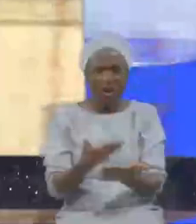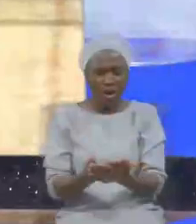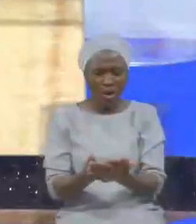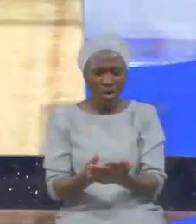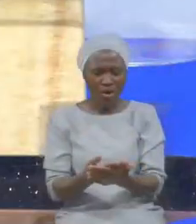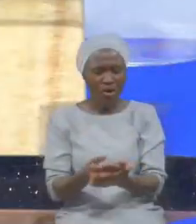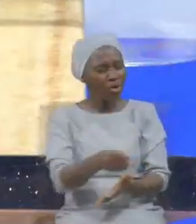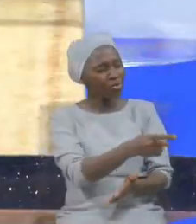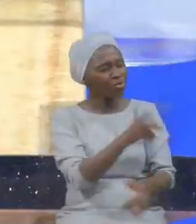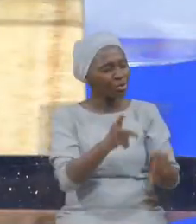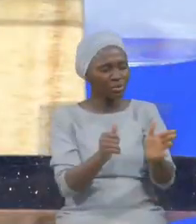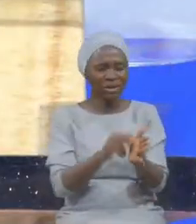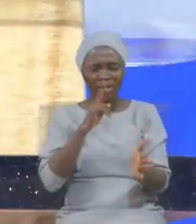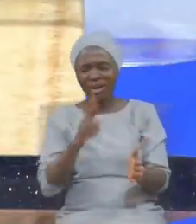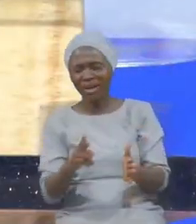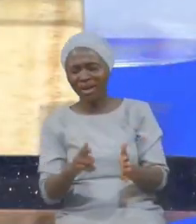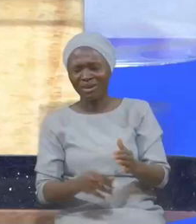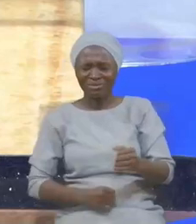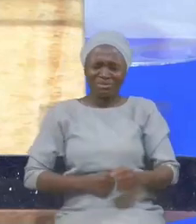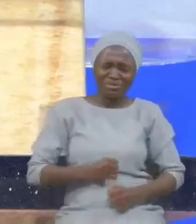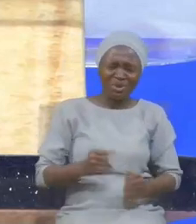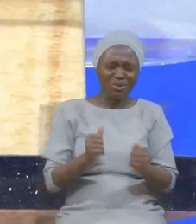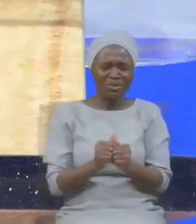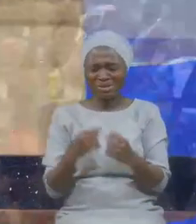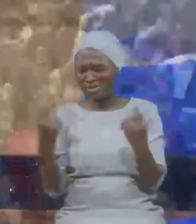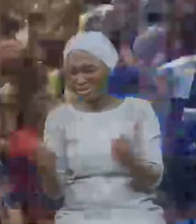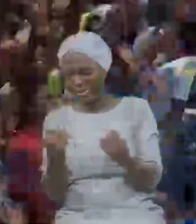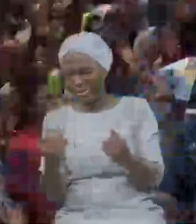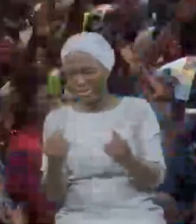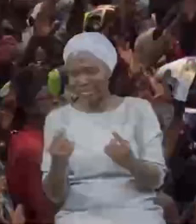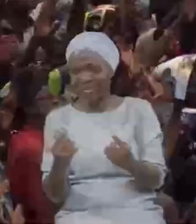Tous ceux qui luttent avec le péché, affranchis-les.